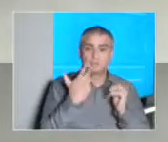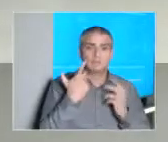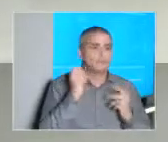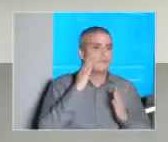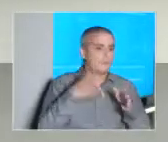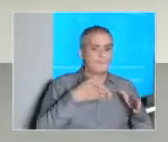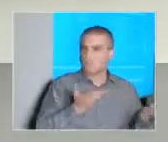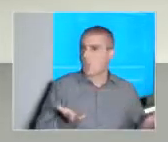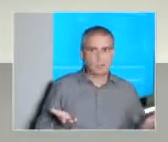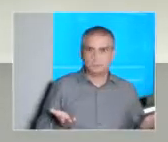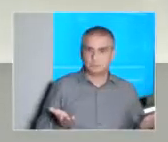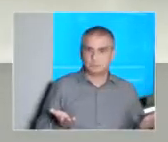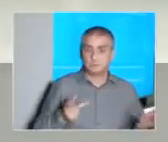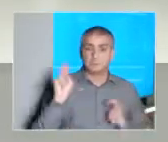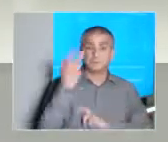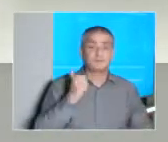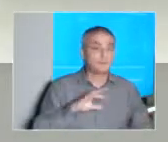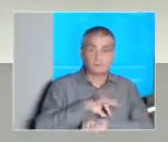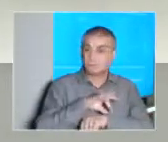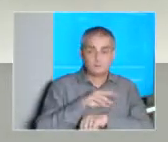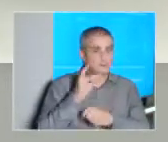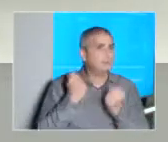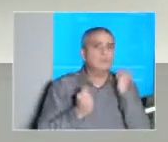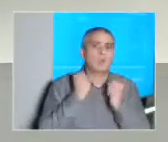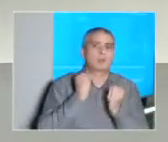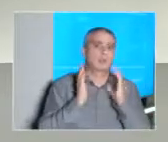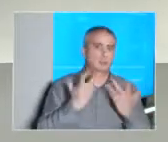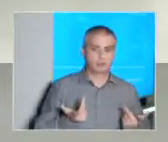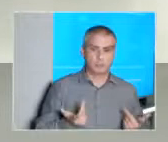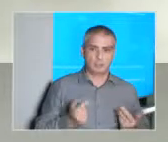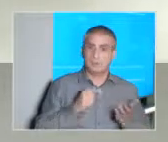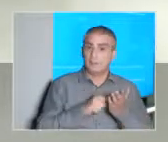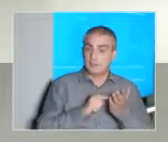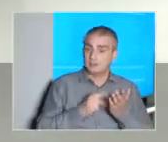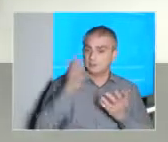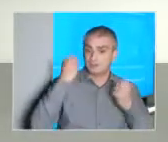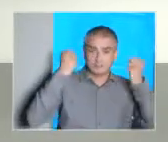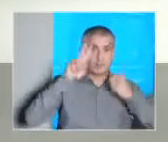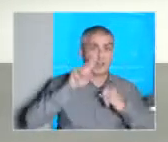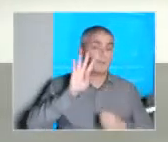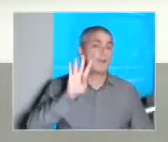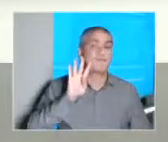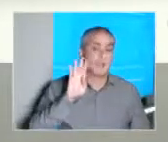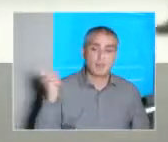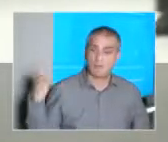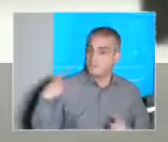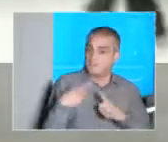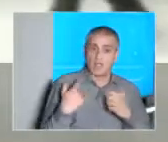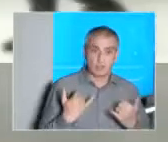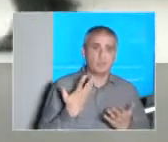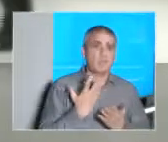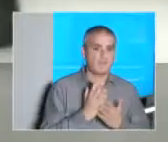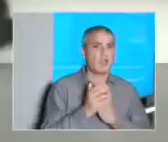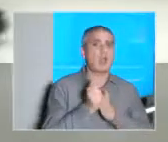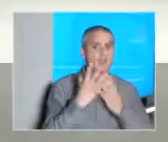מיטות, בית חולים שלגייס רופאים זה משימה מאוד מאוד קשה, ולכן מאז הפגנה ב-2004 ועד היום הובלנו